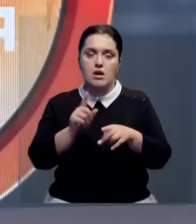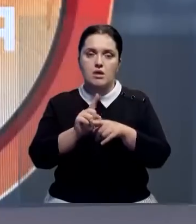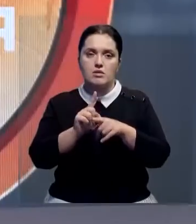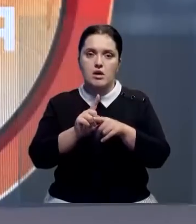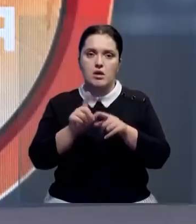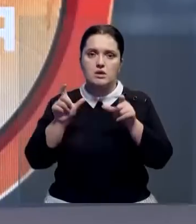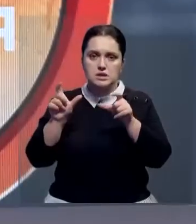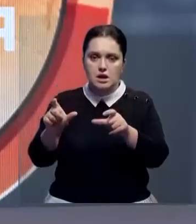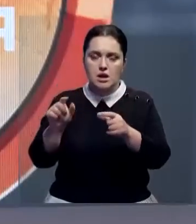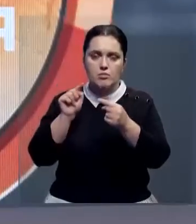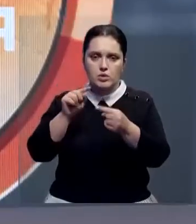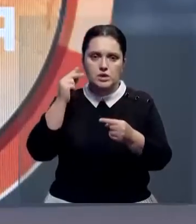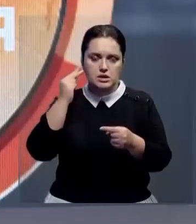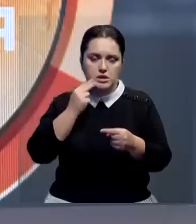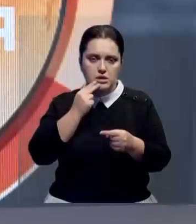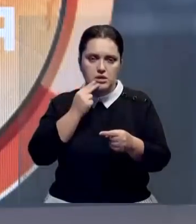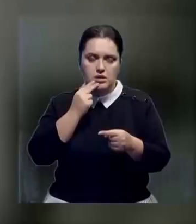на введение санкций против Китая.